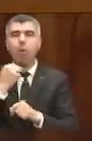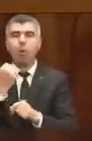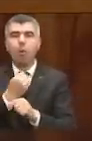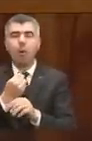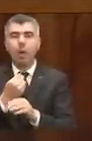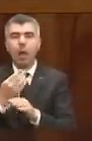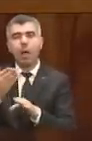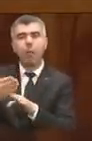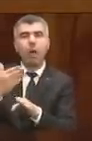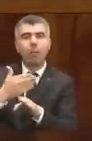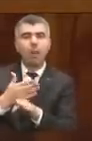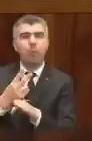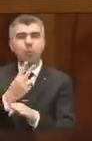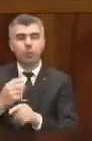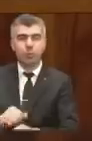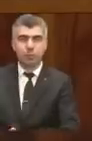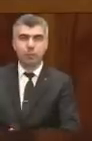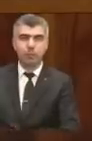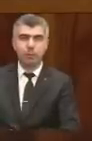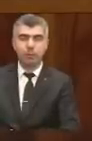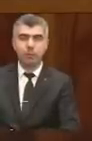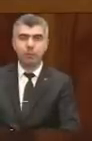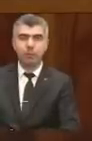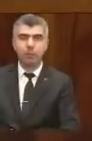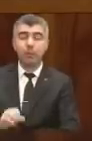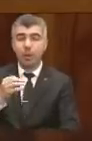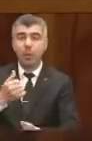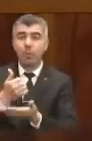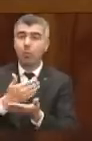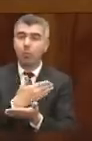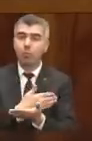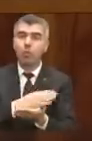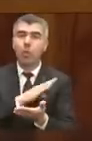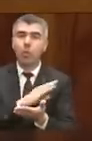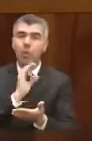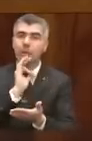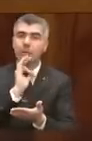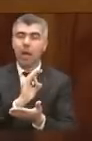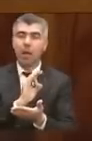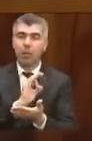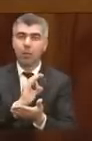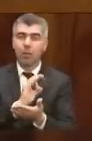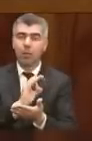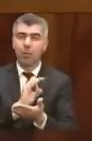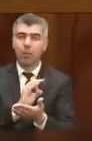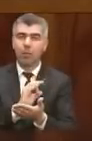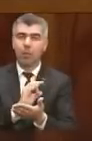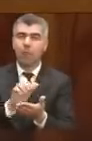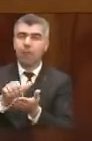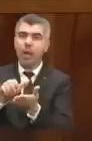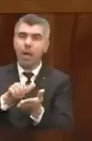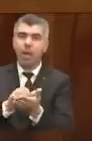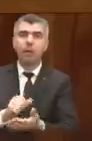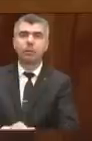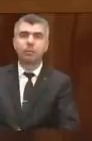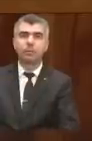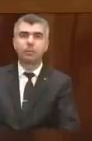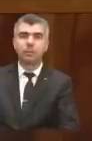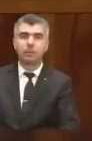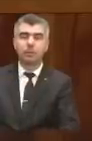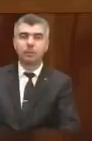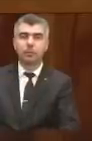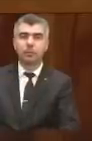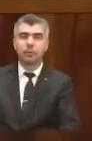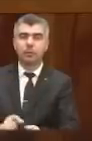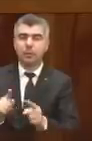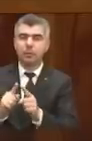منهم بل كنتم مسؤولين على هذا المخطط مزيان خلي